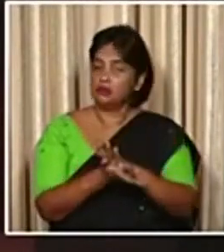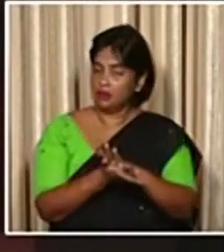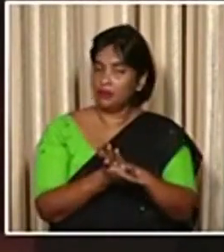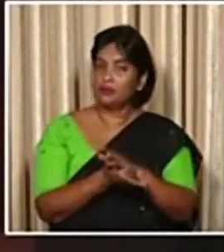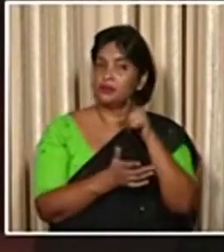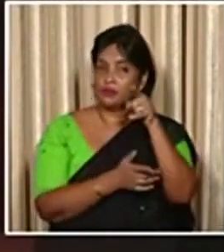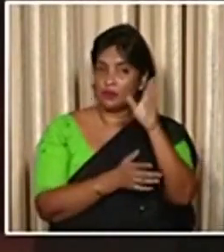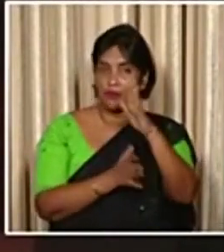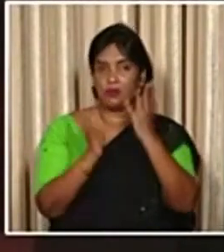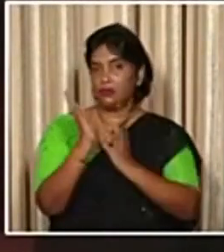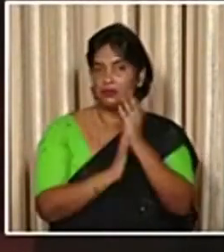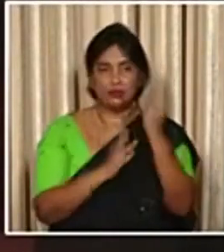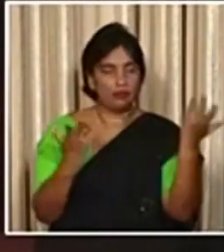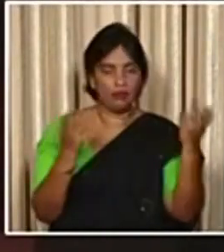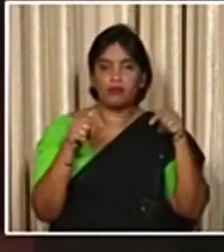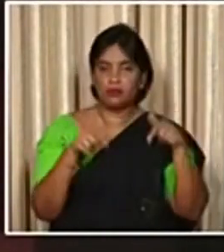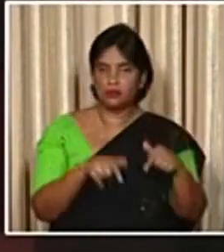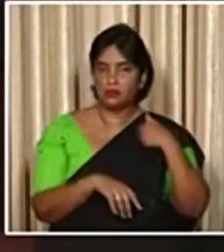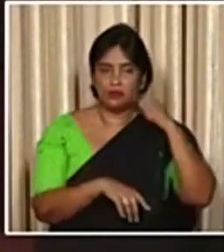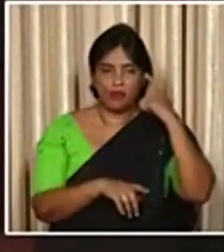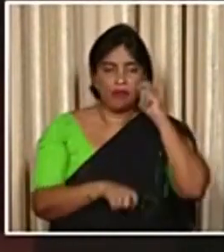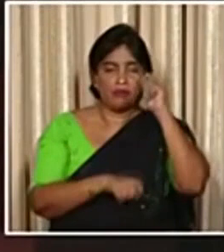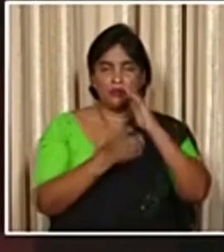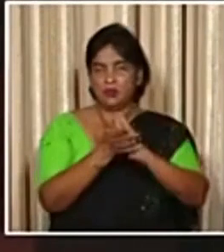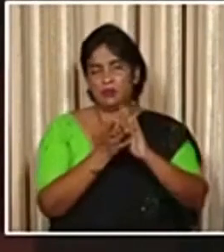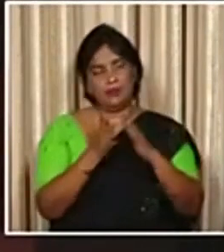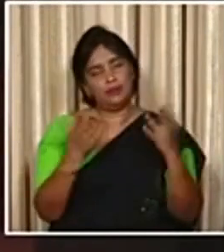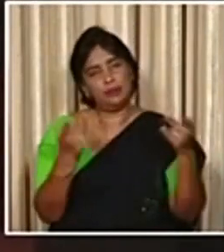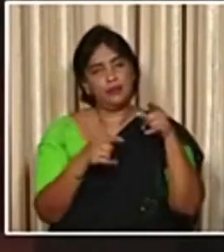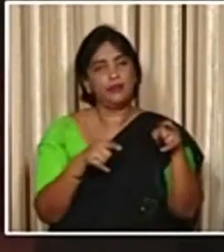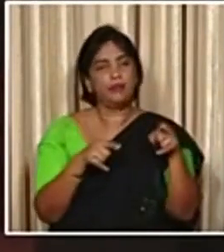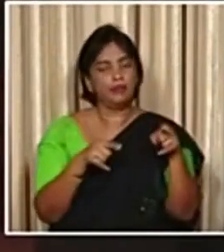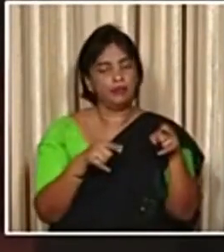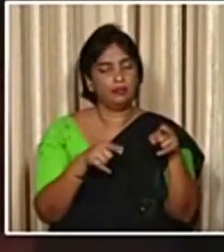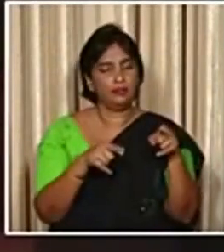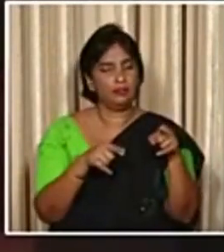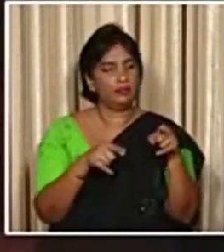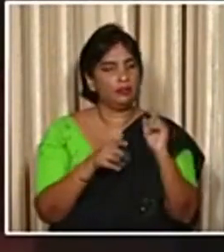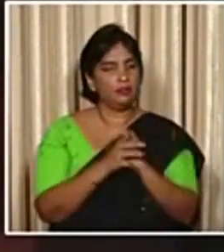ගන්නට ඔබතුමන්ලට අයිතියක් නැහැ. දැන් මන් දන්නේ මහජන යහපත කෙසේ වෙතත්